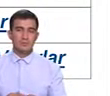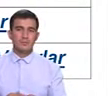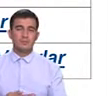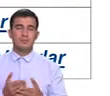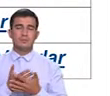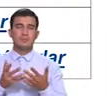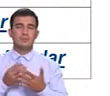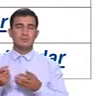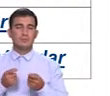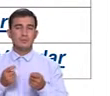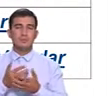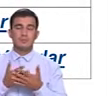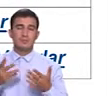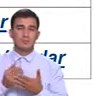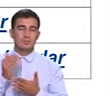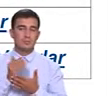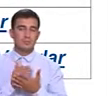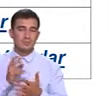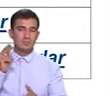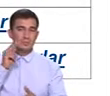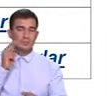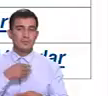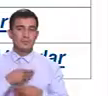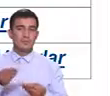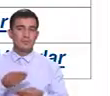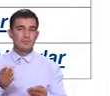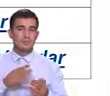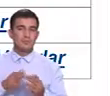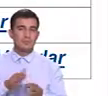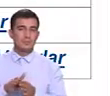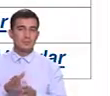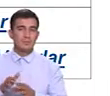Darsimiz avvalda darsimizdan berilgan vazifalarni bir tekshirib olsak.